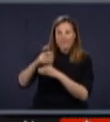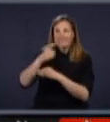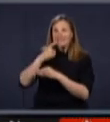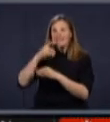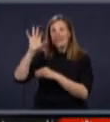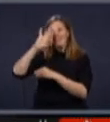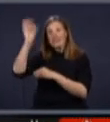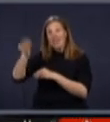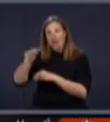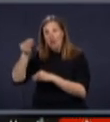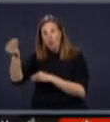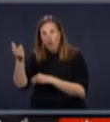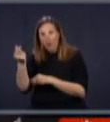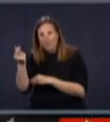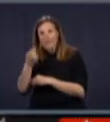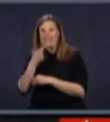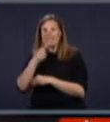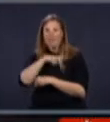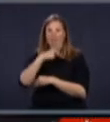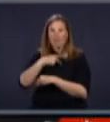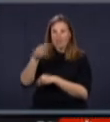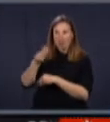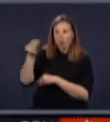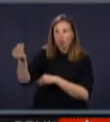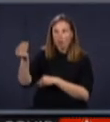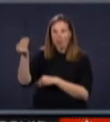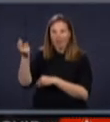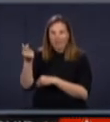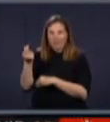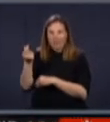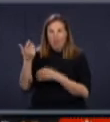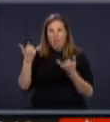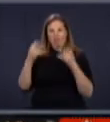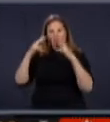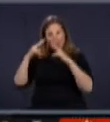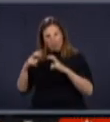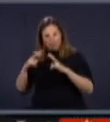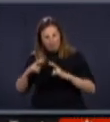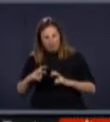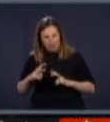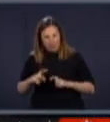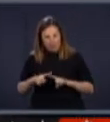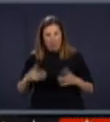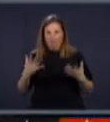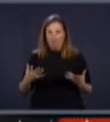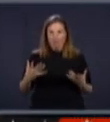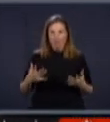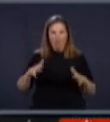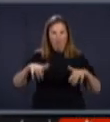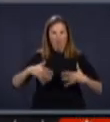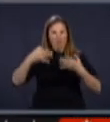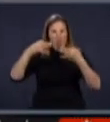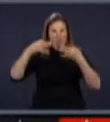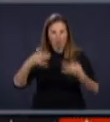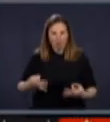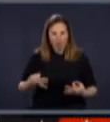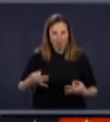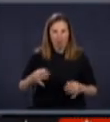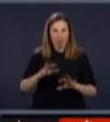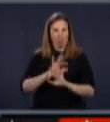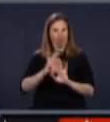venir du gouvernement du Québec. Ce sont des choses qu'on regarde actuellement, mais pour l'instant, il n'y a pas rien de